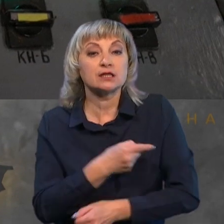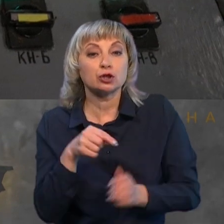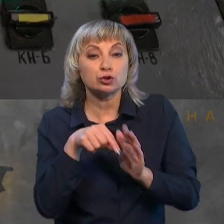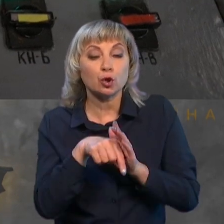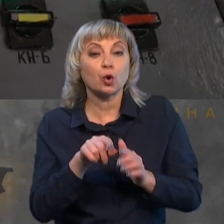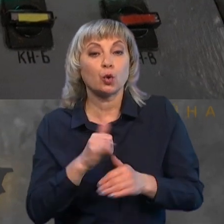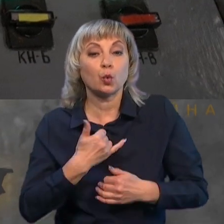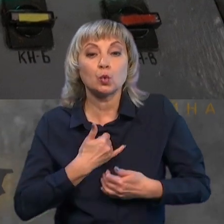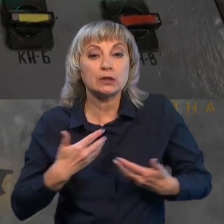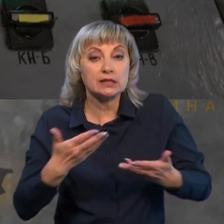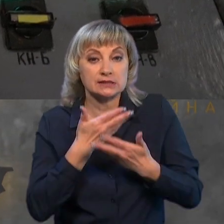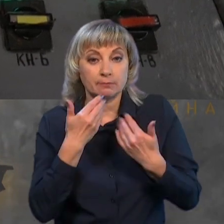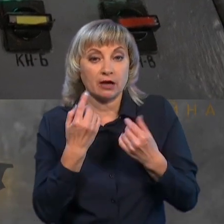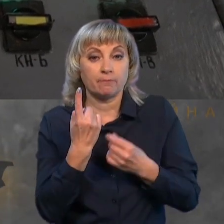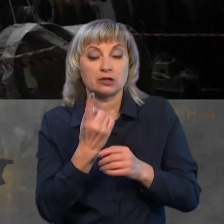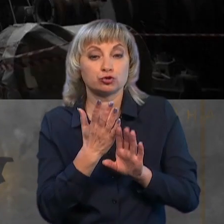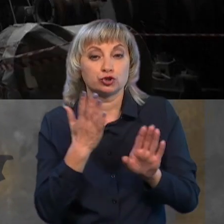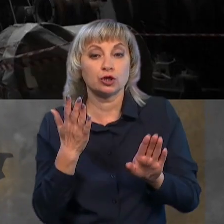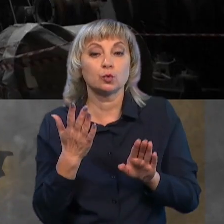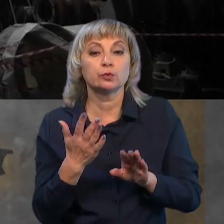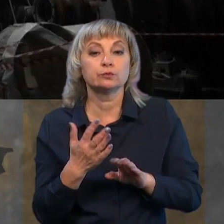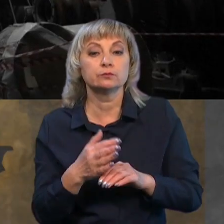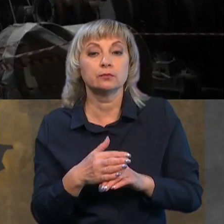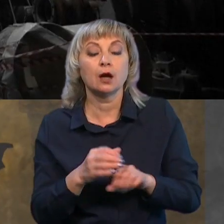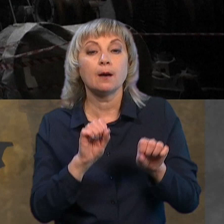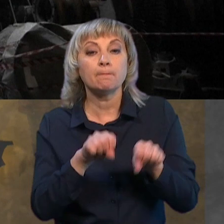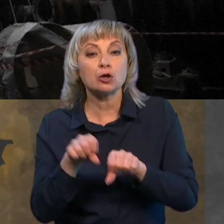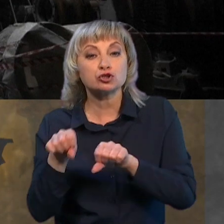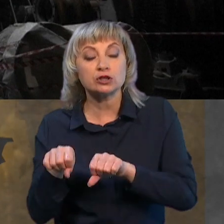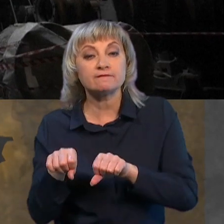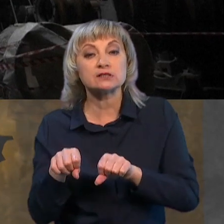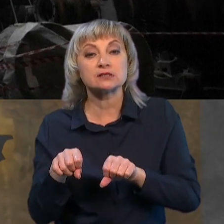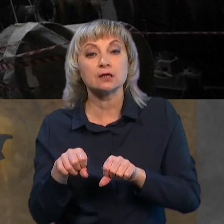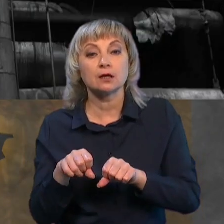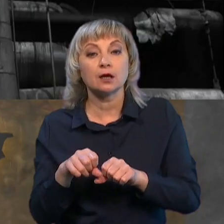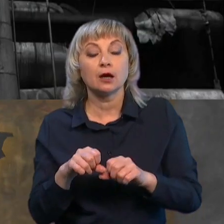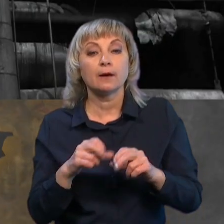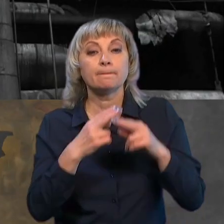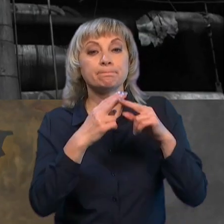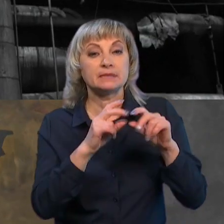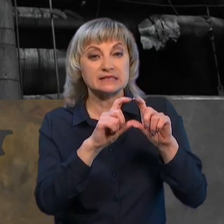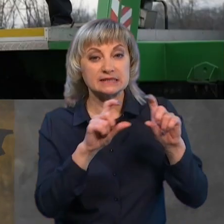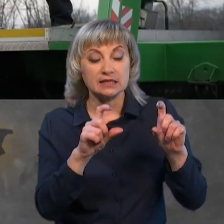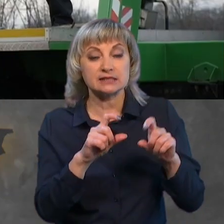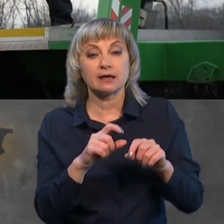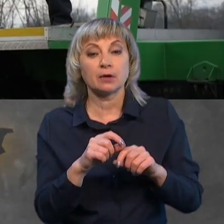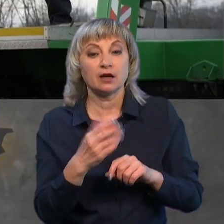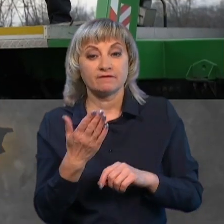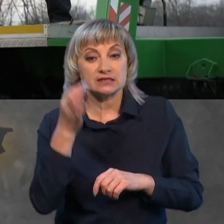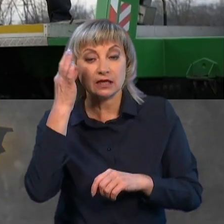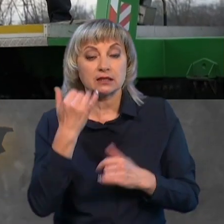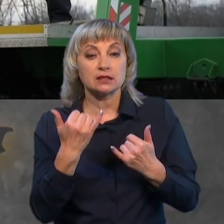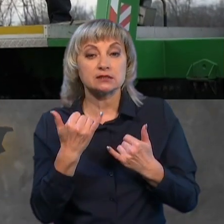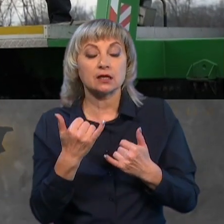немає сьогодні, в першу чергу, можливостей по підстанціям. Оте, що ви навіть згадали зараз, там,